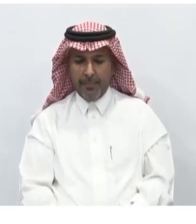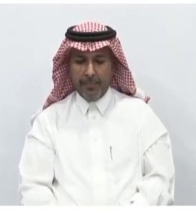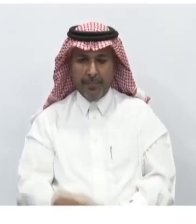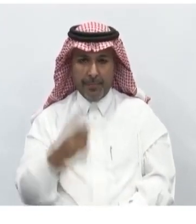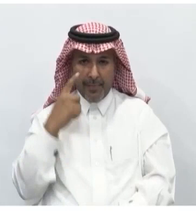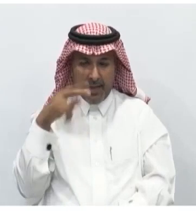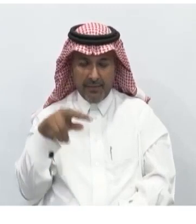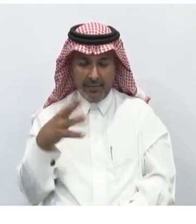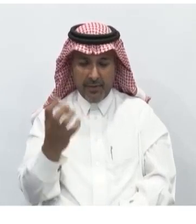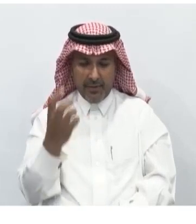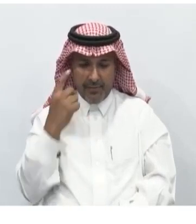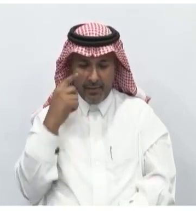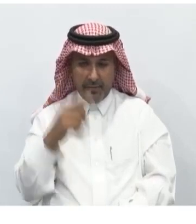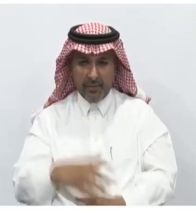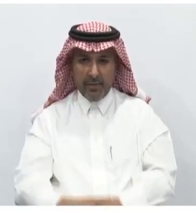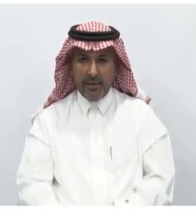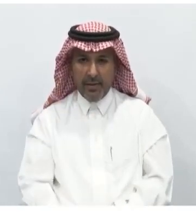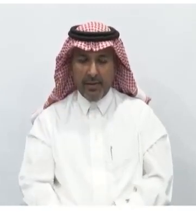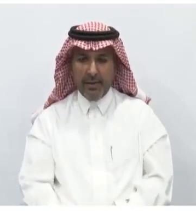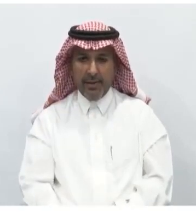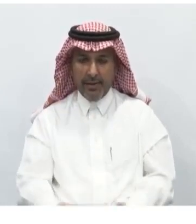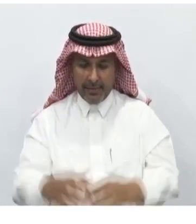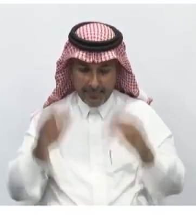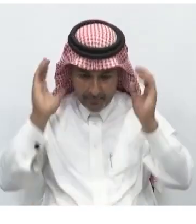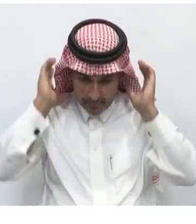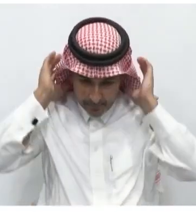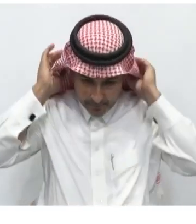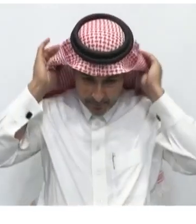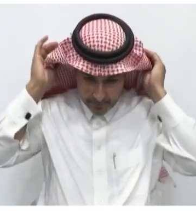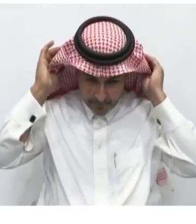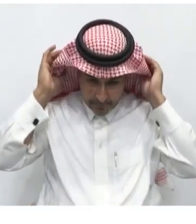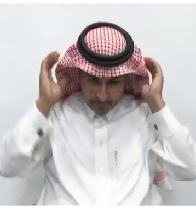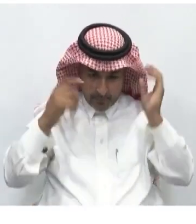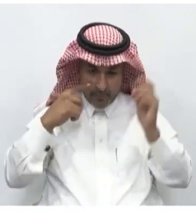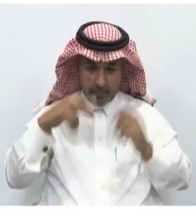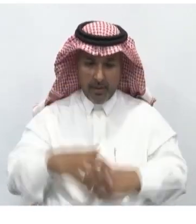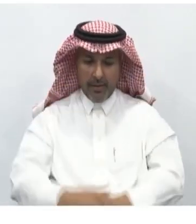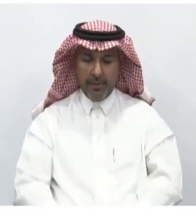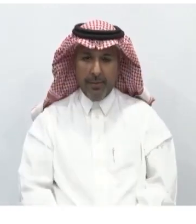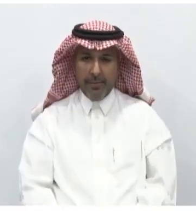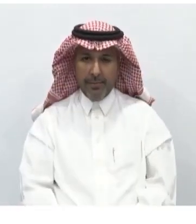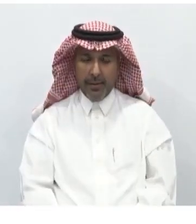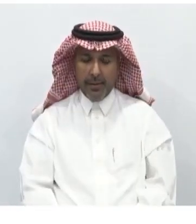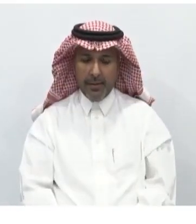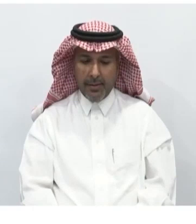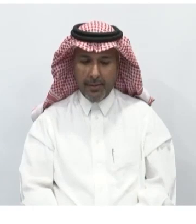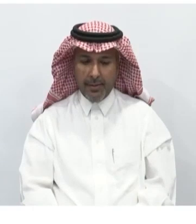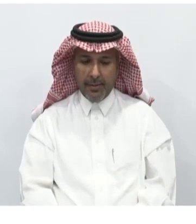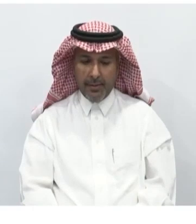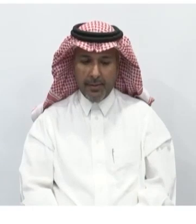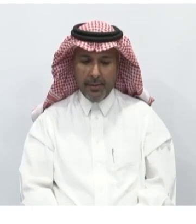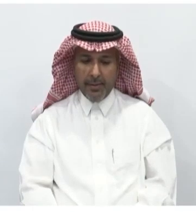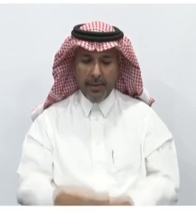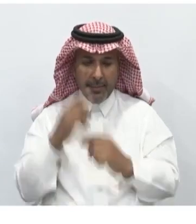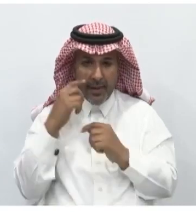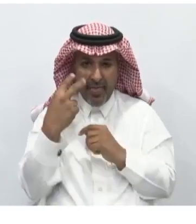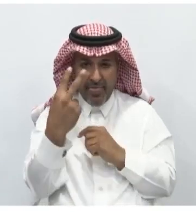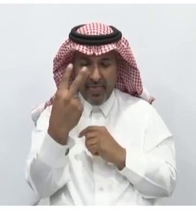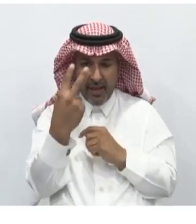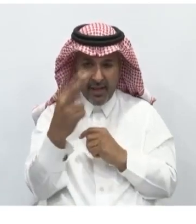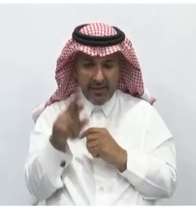تو أو ونلاحظ هنا لا نعرف قيمة إكس. القيمة اثنين ونصف ناقص